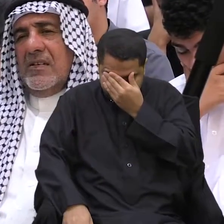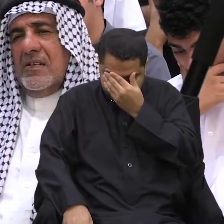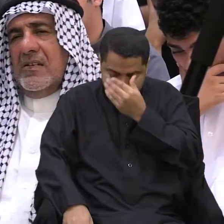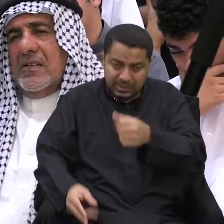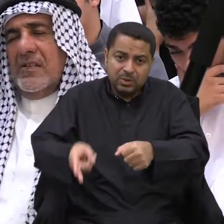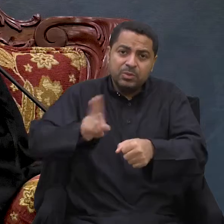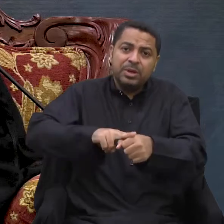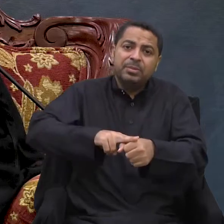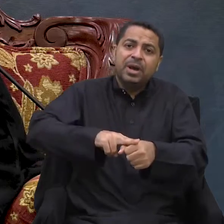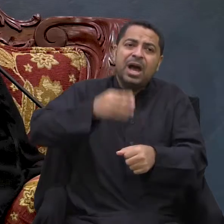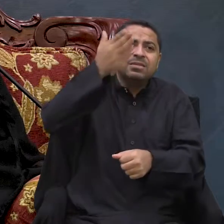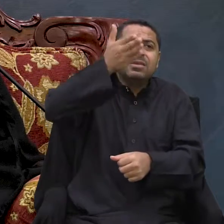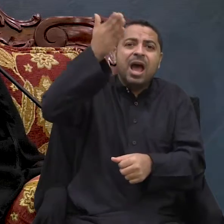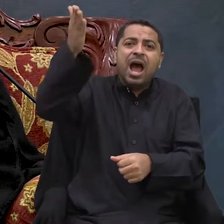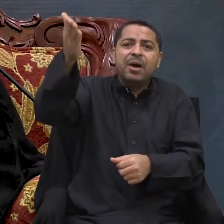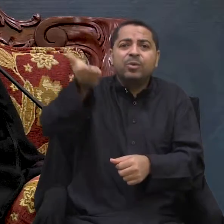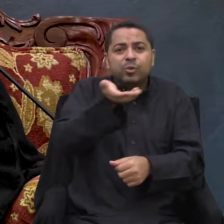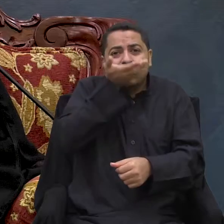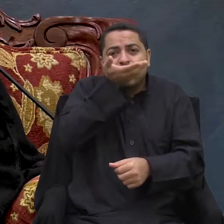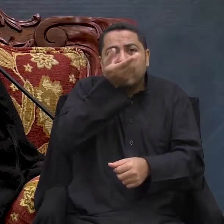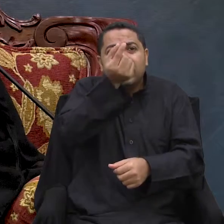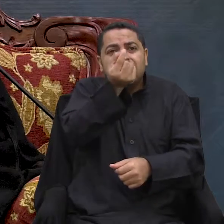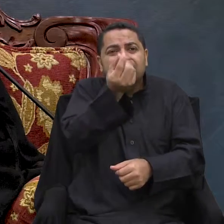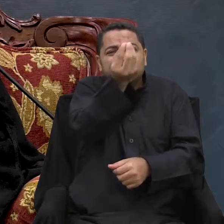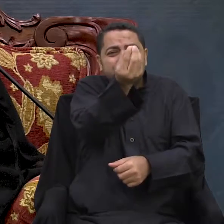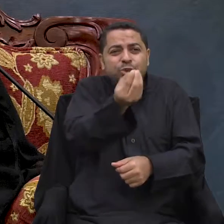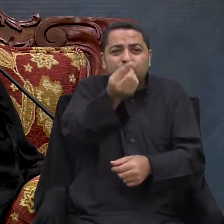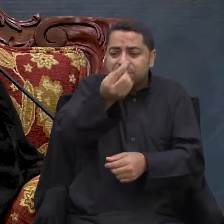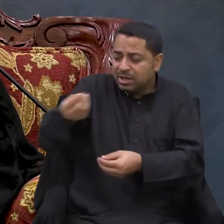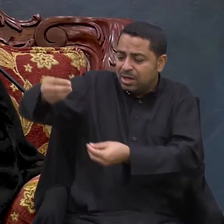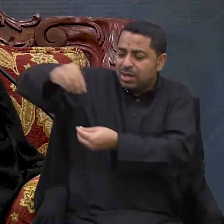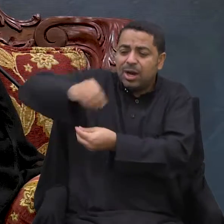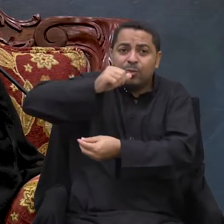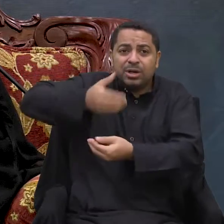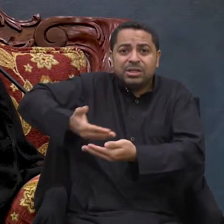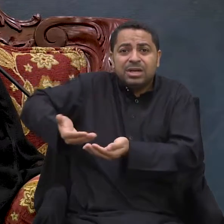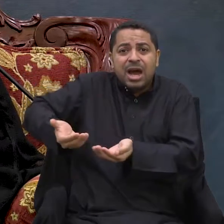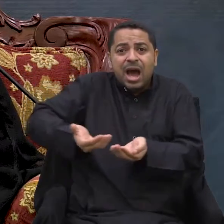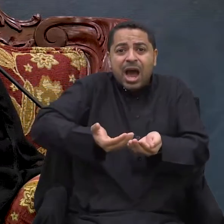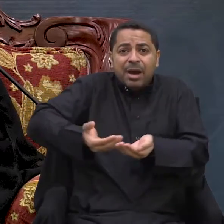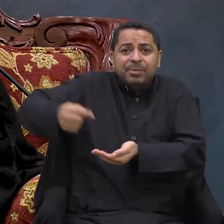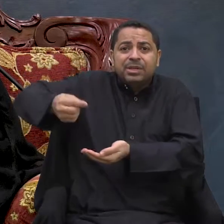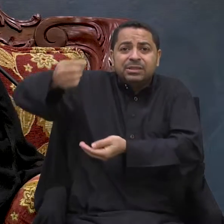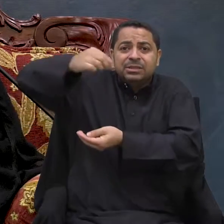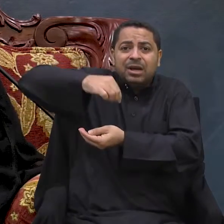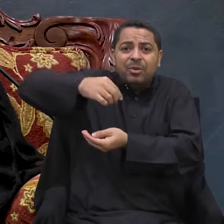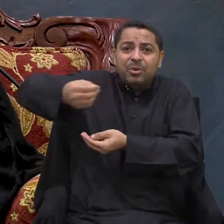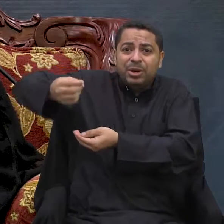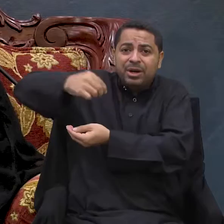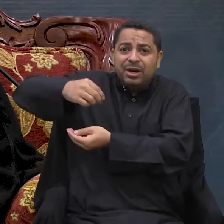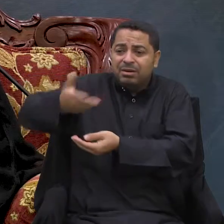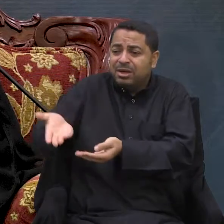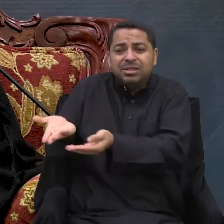أجلوا نحوي بماء أسقه هذا الغلام،